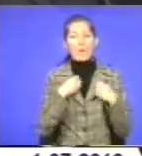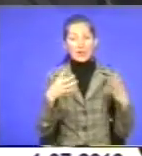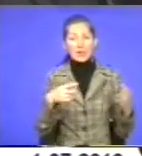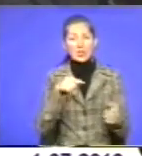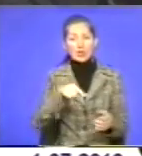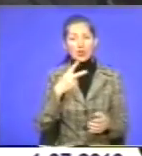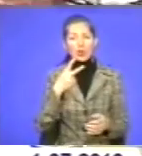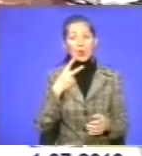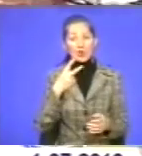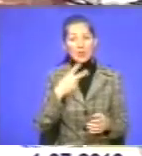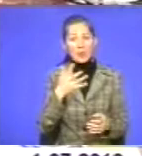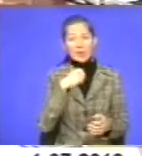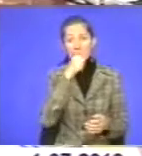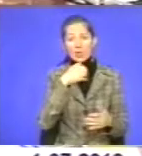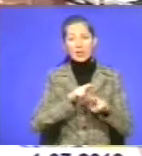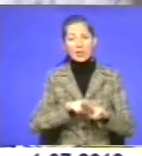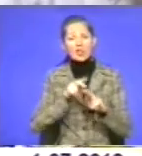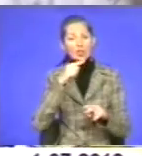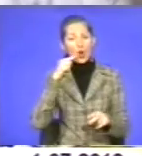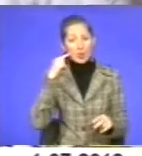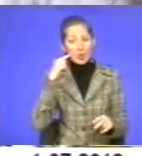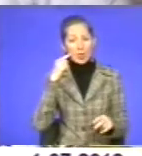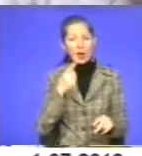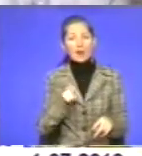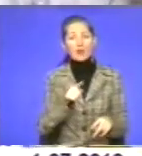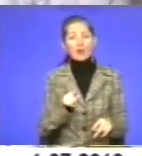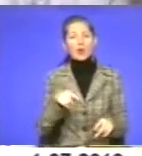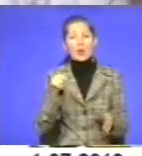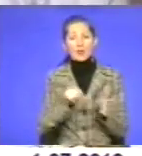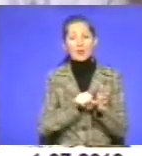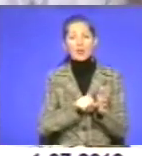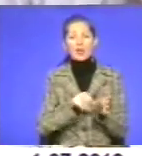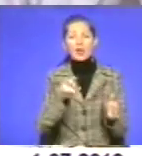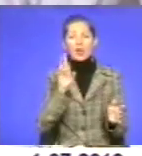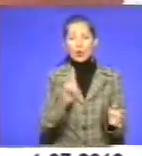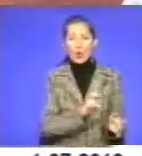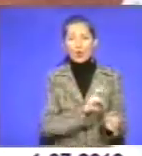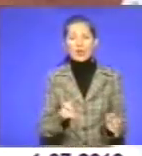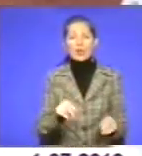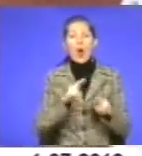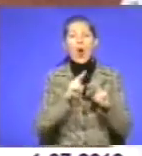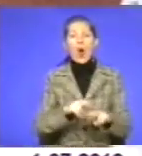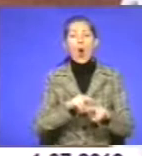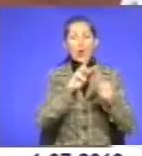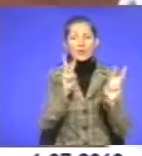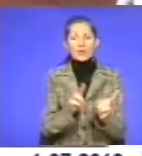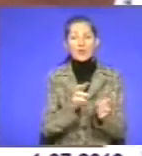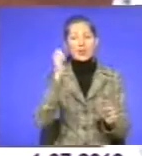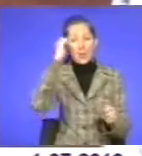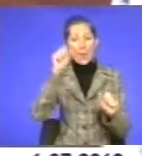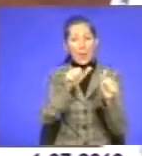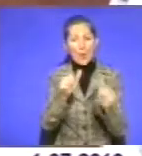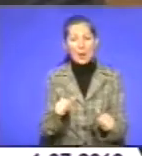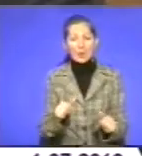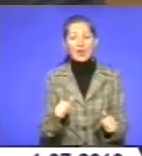хрещення Русі, а й тим, що представники духовенства освятять пам'ятник Іоанну Павлу ІІ папі Римському біля купелі Святої